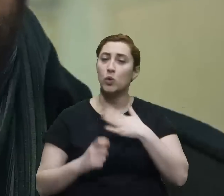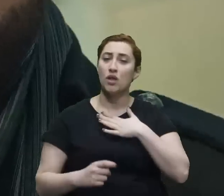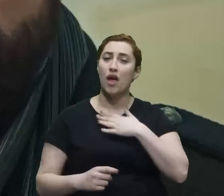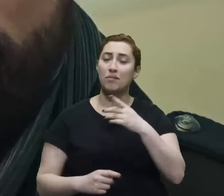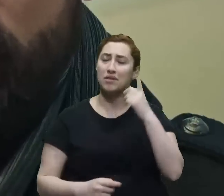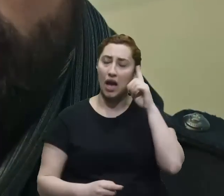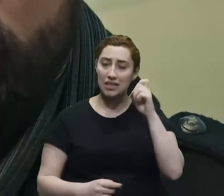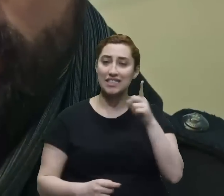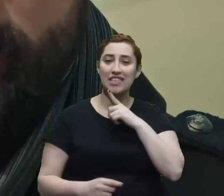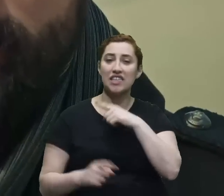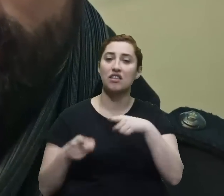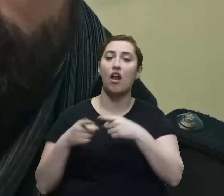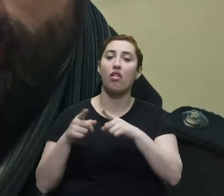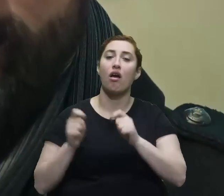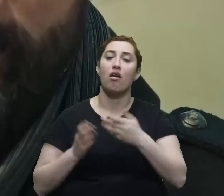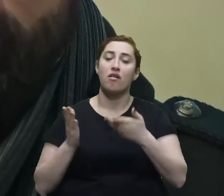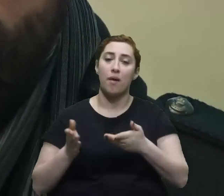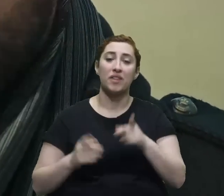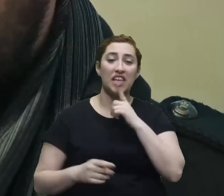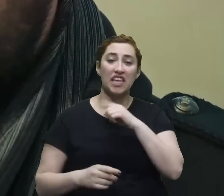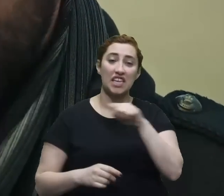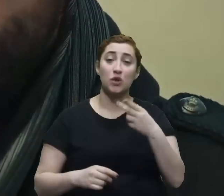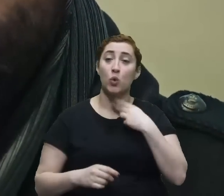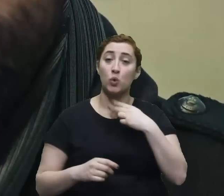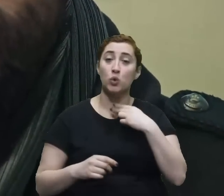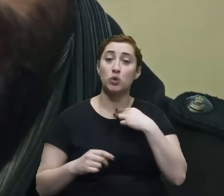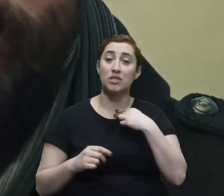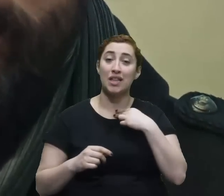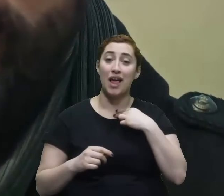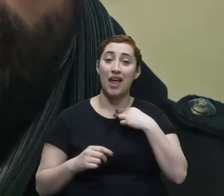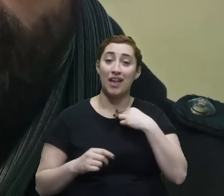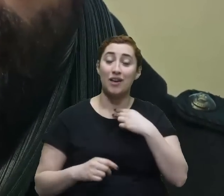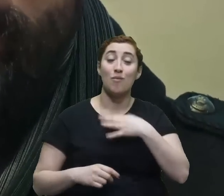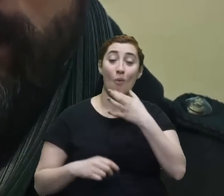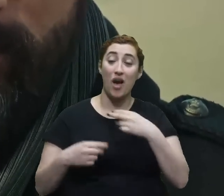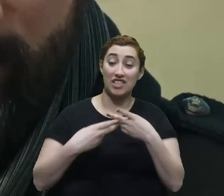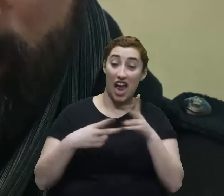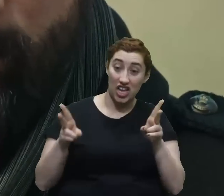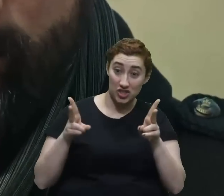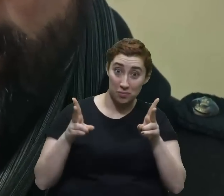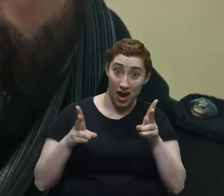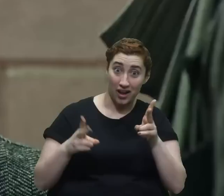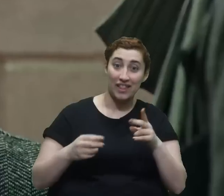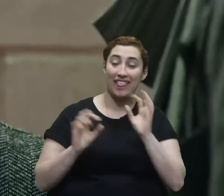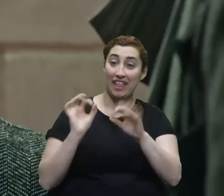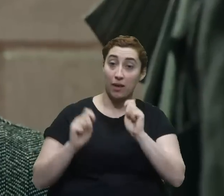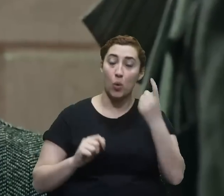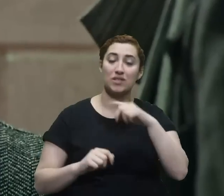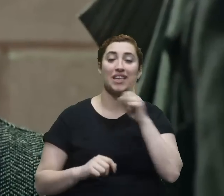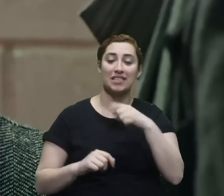Sultanımız deasıyla İngilizlerle alay etti. İngilizler Ruslara boğazları açmakla tehdit etti. İngilizler de konferansta yanımızda olmak zorunda